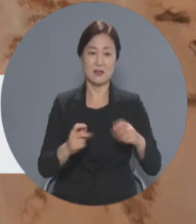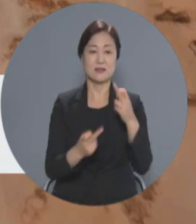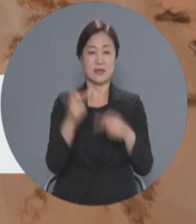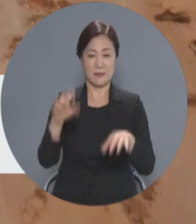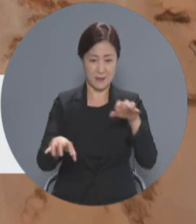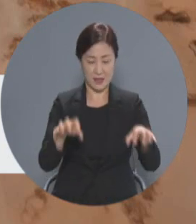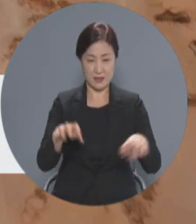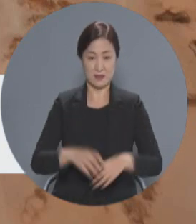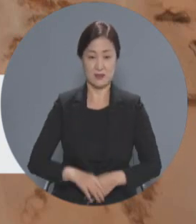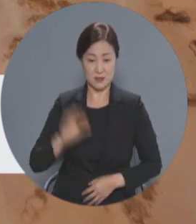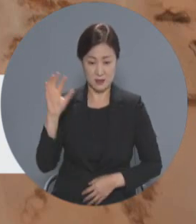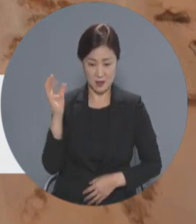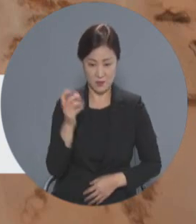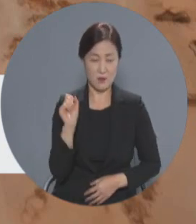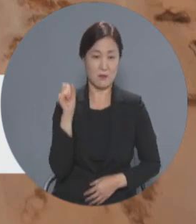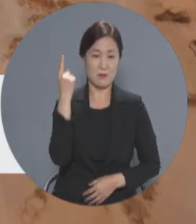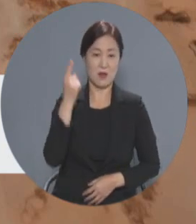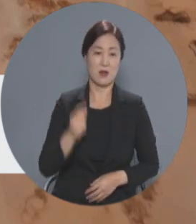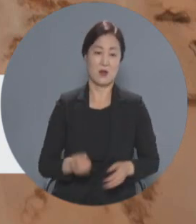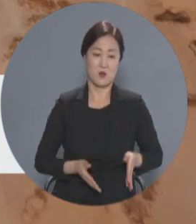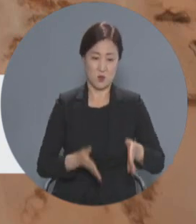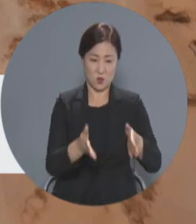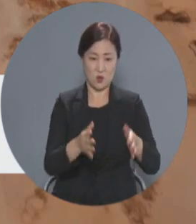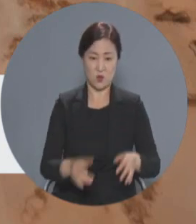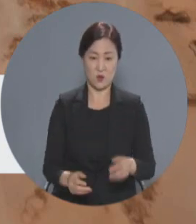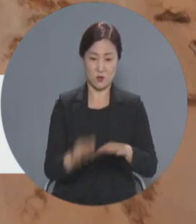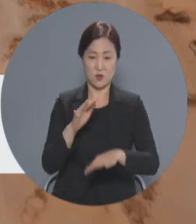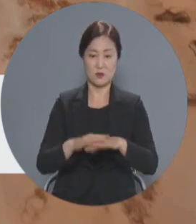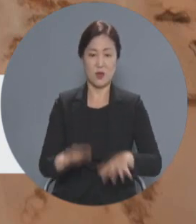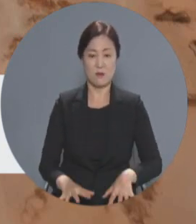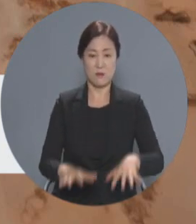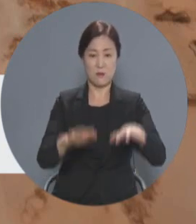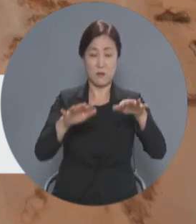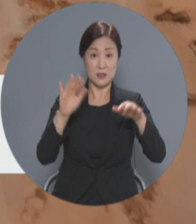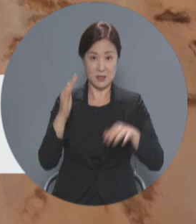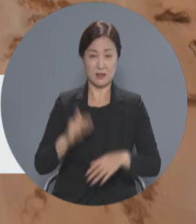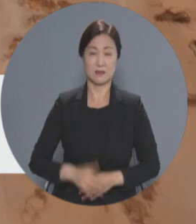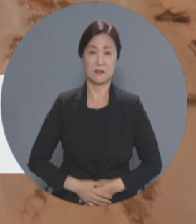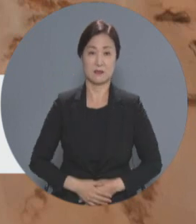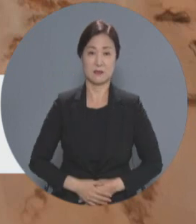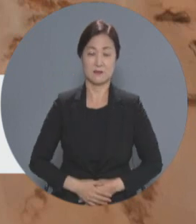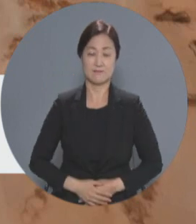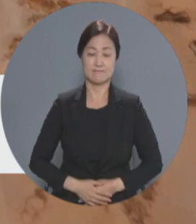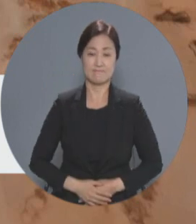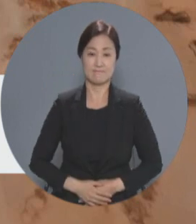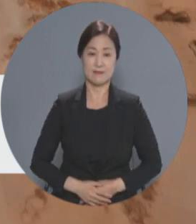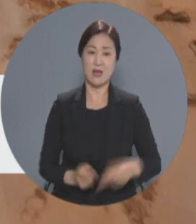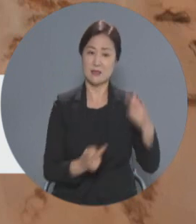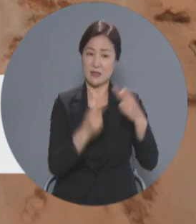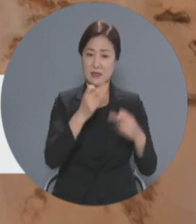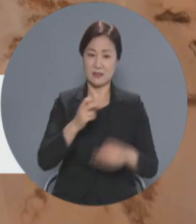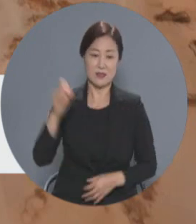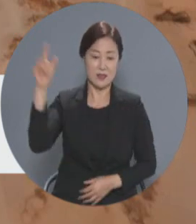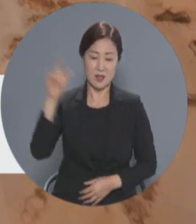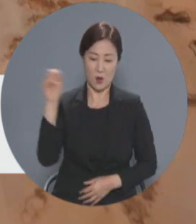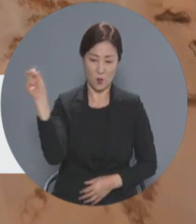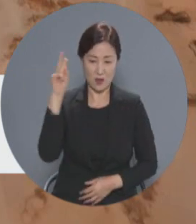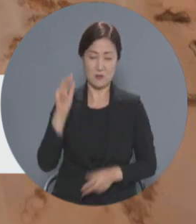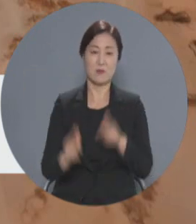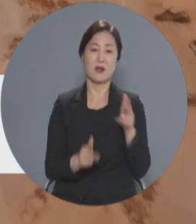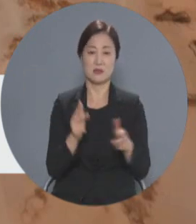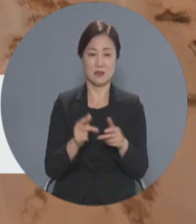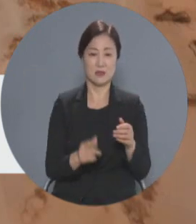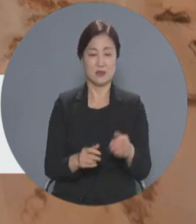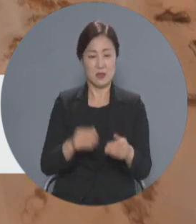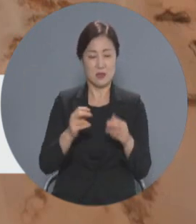이번 태풍으로 도로와 농장이 토사에 잠기는 피해를 입었는데요. 주민들은 산지 태양광 발전 사업을 하겠다며 산